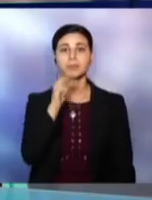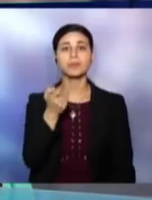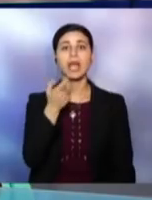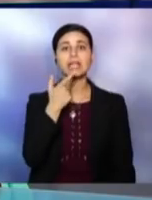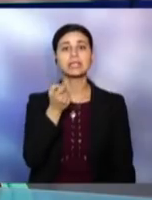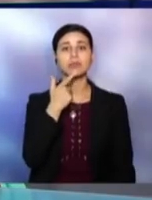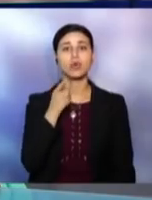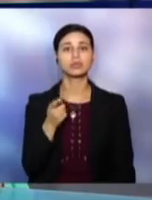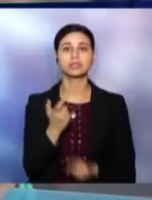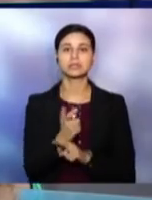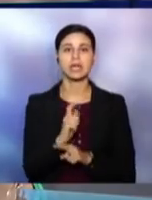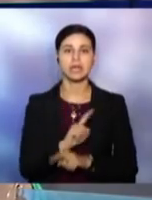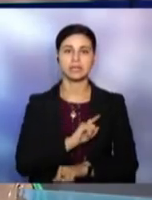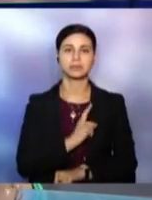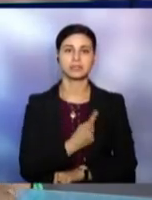არის